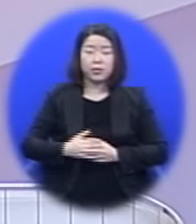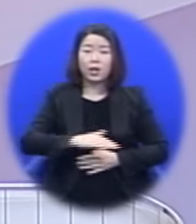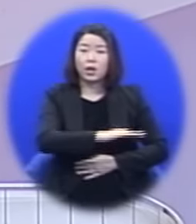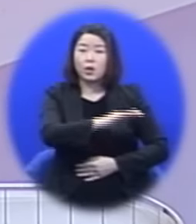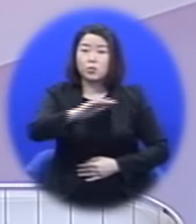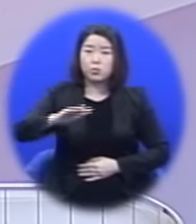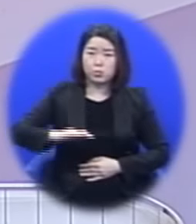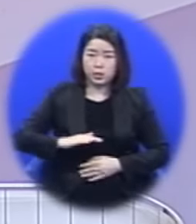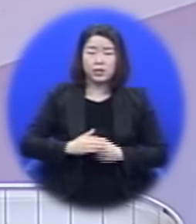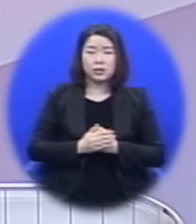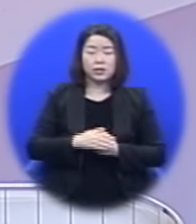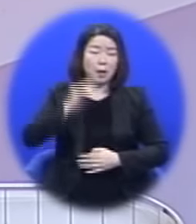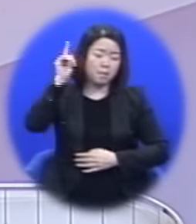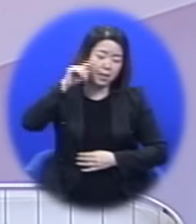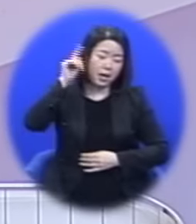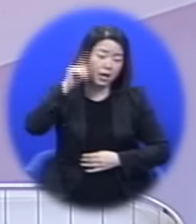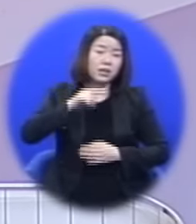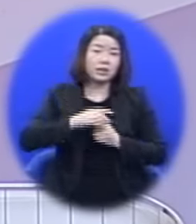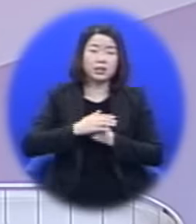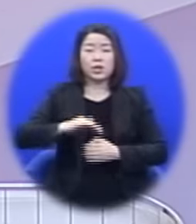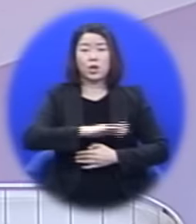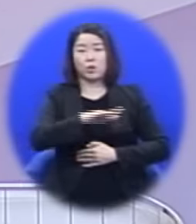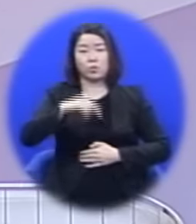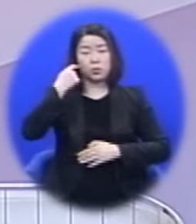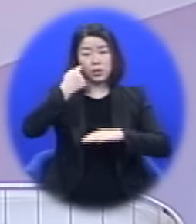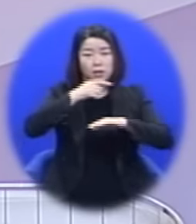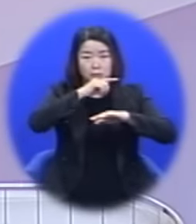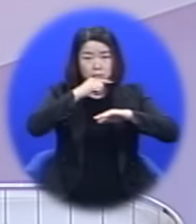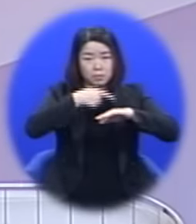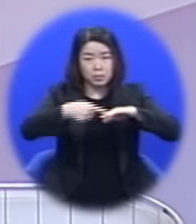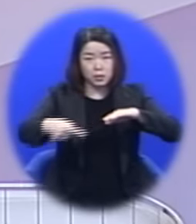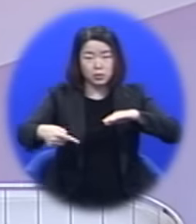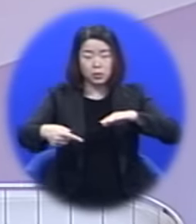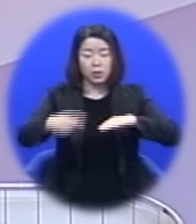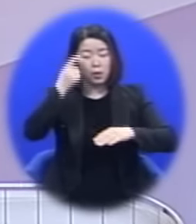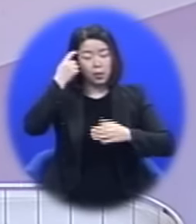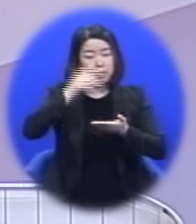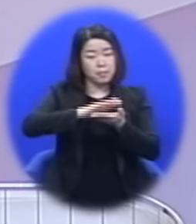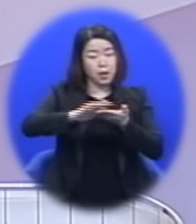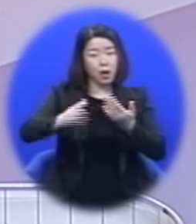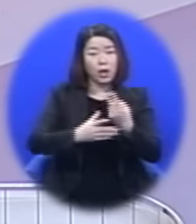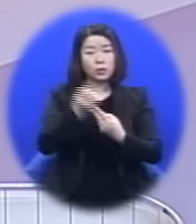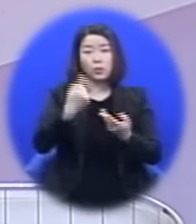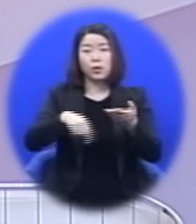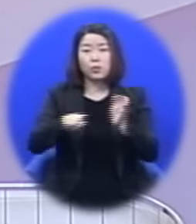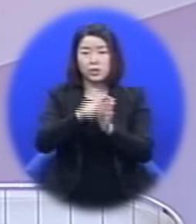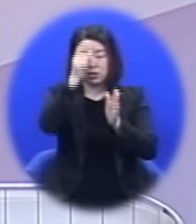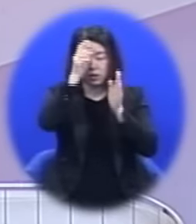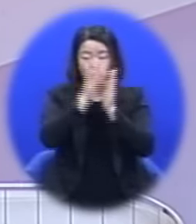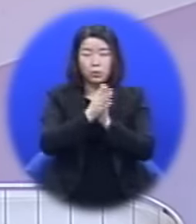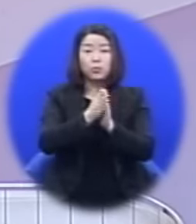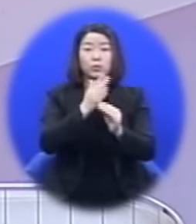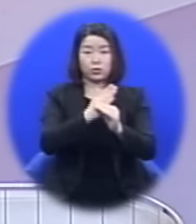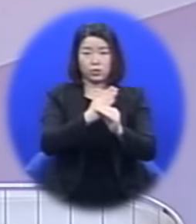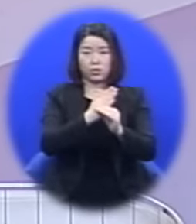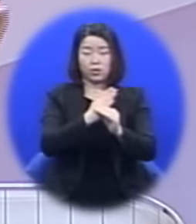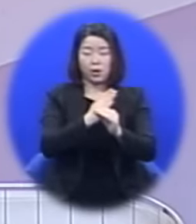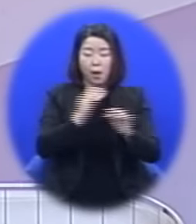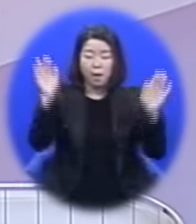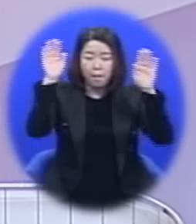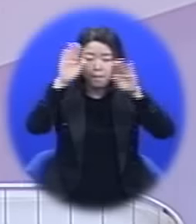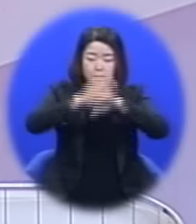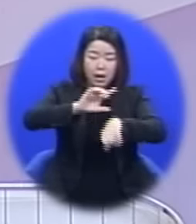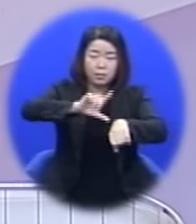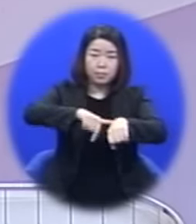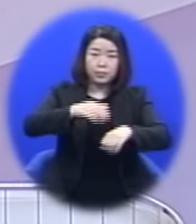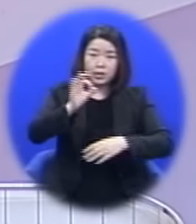우리는 매일 우리 민족의 평화 통일을 위해서 기도합니다. 밤 10시에 성도들이 같이